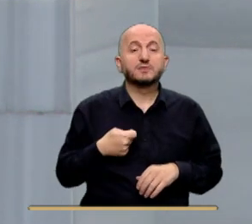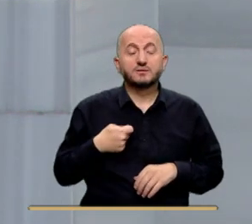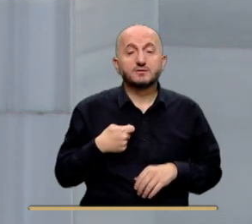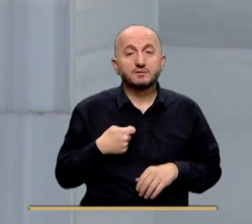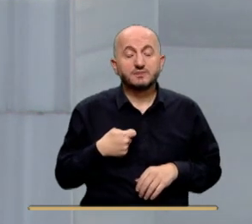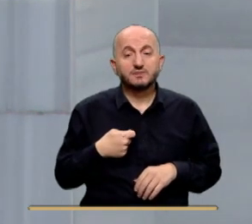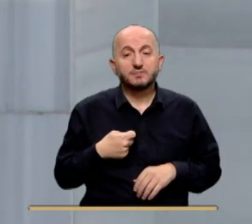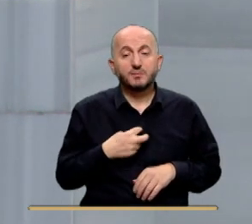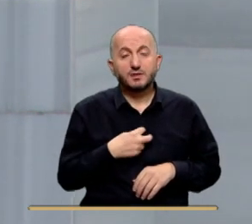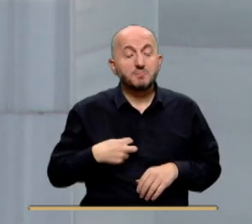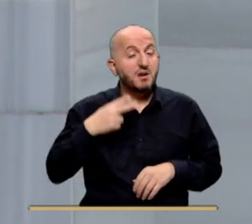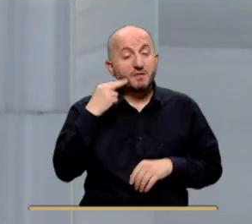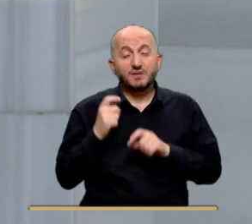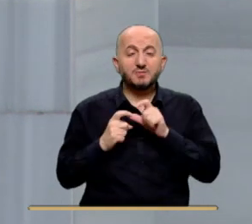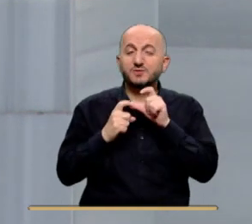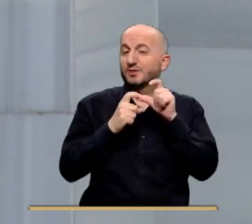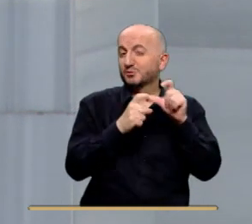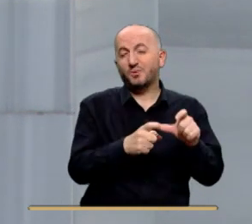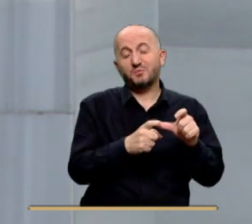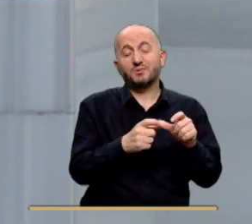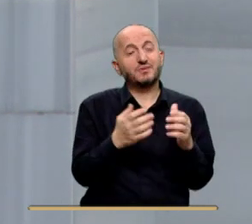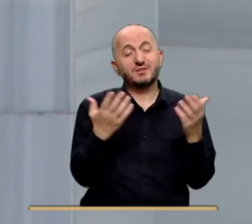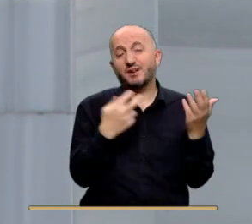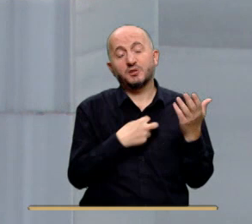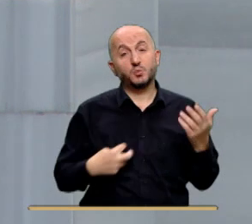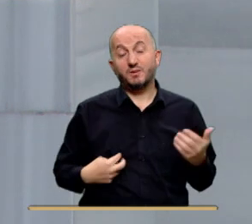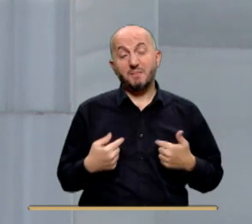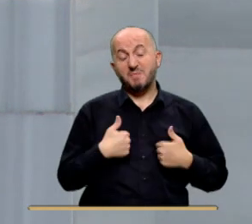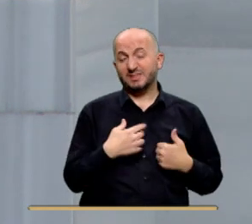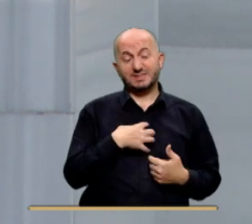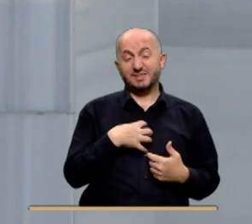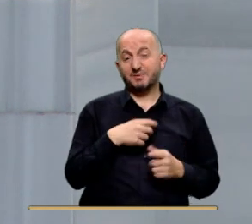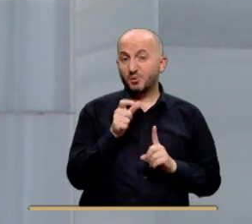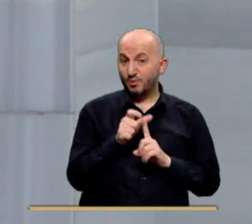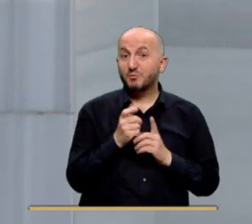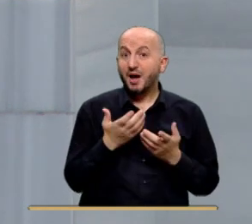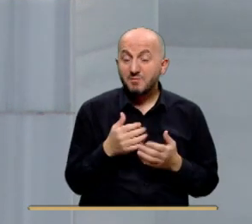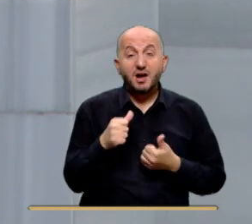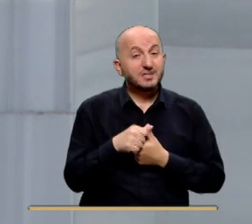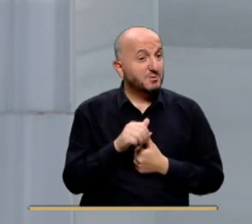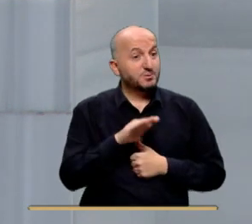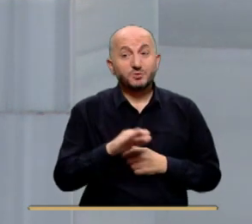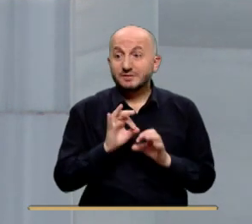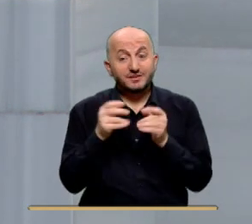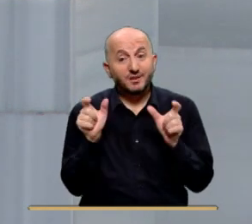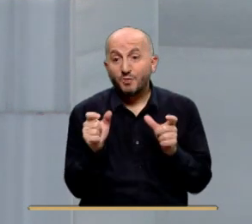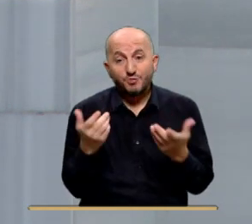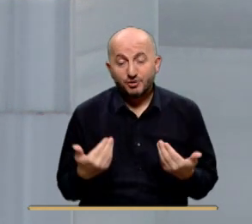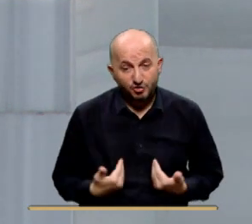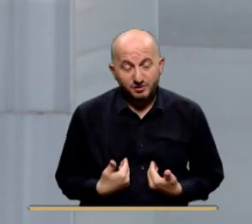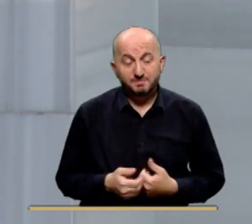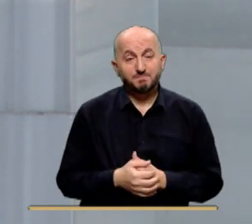Hazreti Ömer Efendimiz'e soruyor. Ya Resulallah, ben kendimi korurum ama eşimi, çocuklarımı nasıl